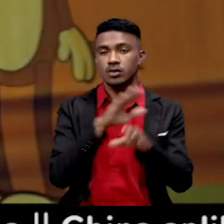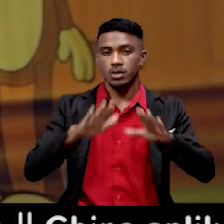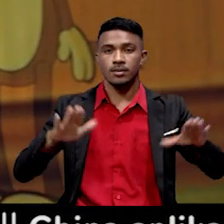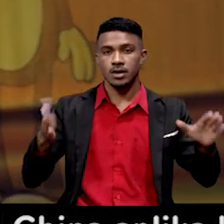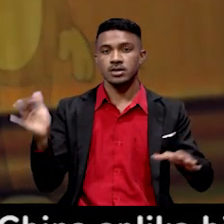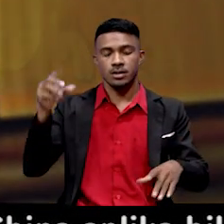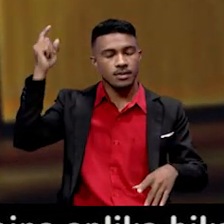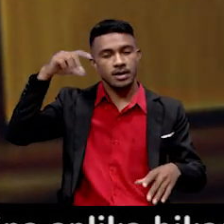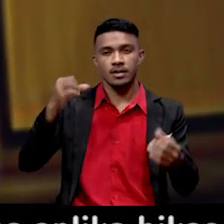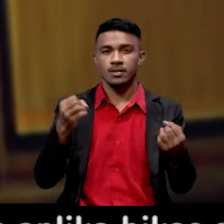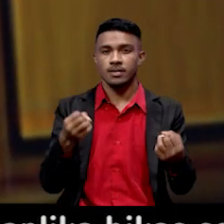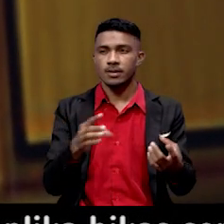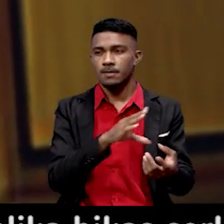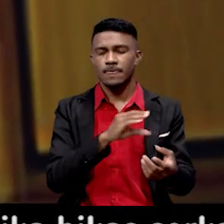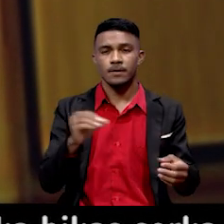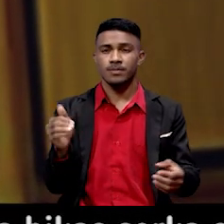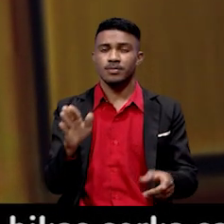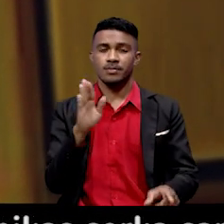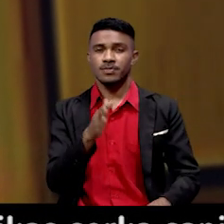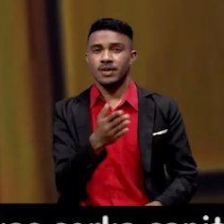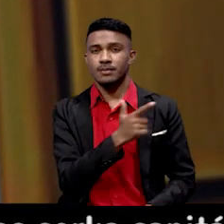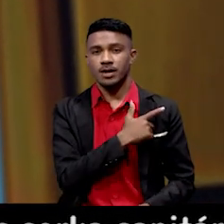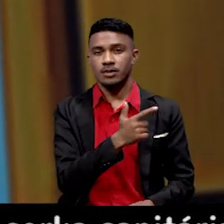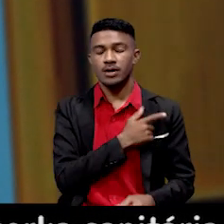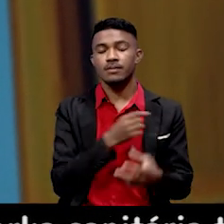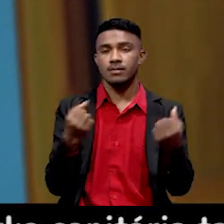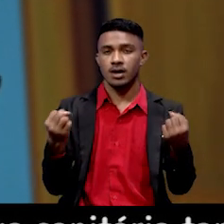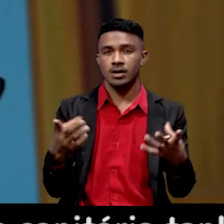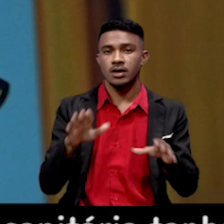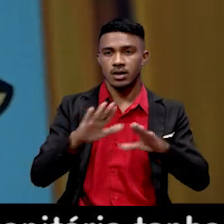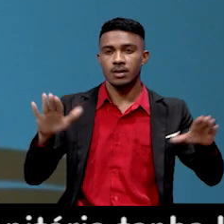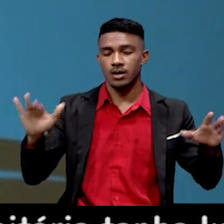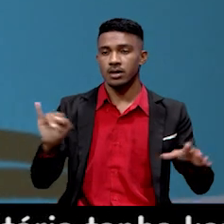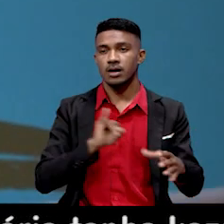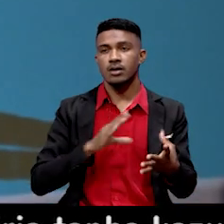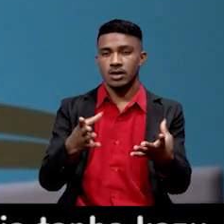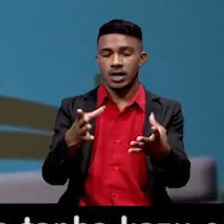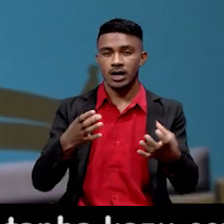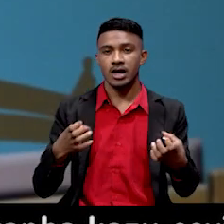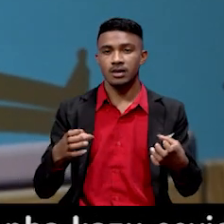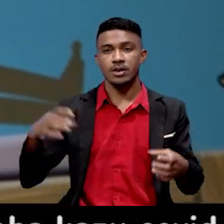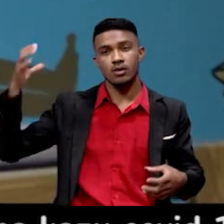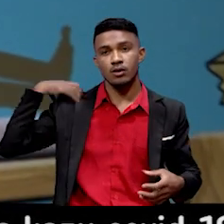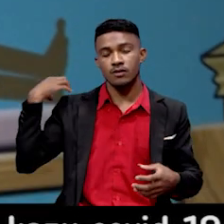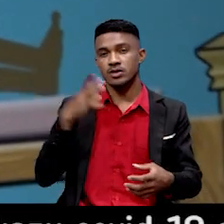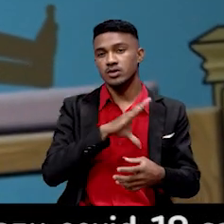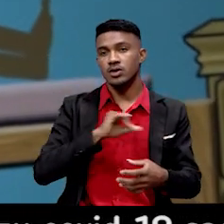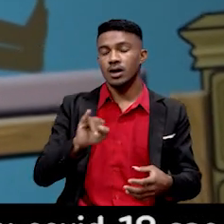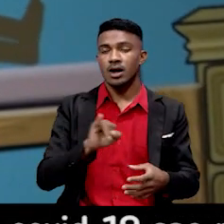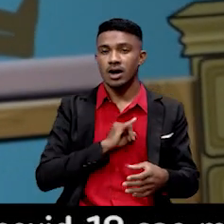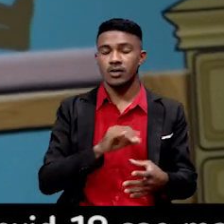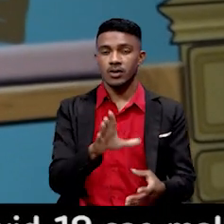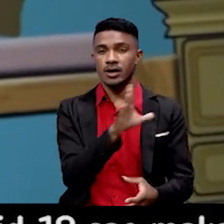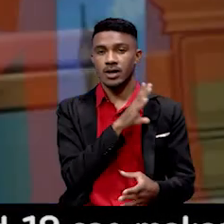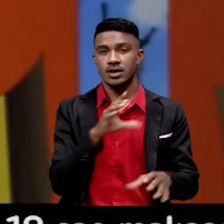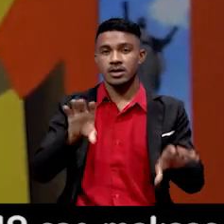Lebih sih ni nungka ya wantari dah karak buat tu. Tambah lah barak sih hari buat ni dia oh hau karak mah kantor. Hau karak mah hingga hau sertifikat hau diploma mai nanti